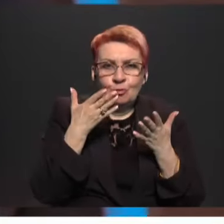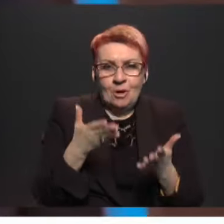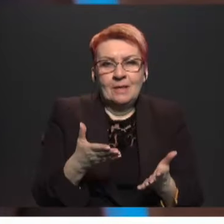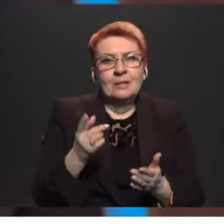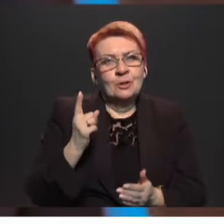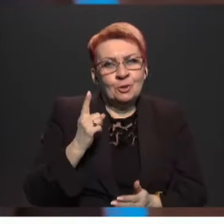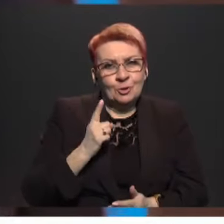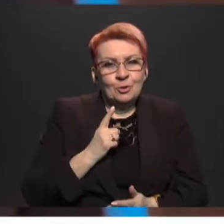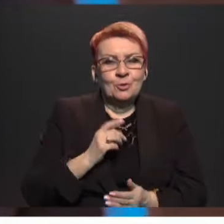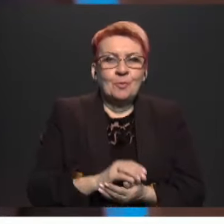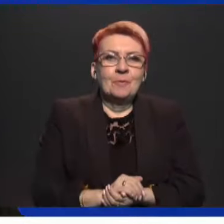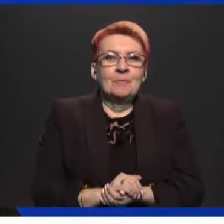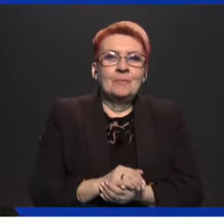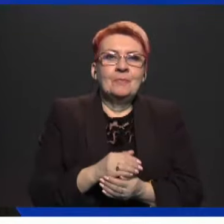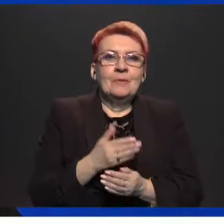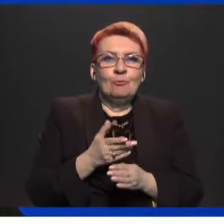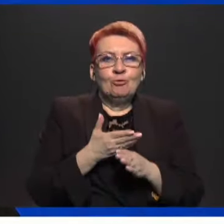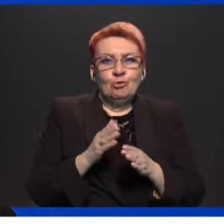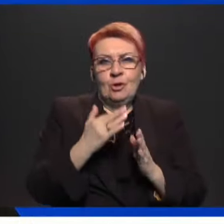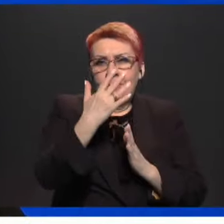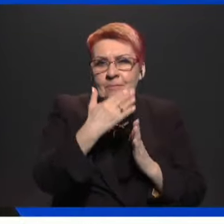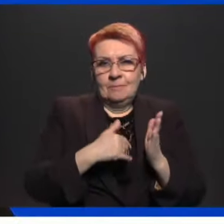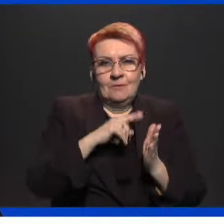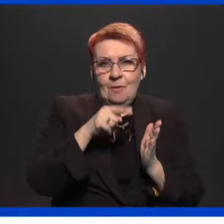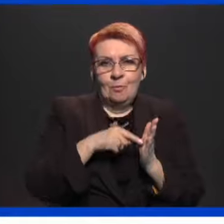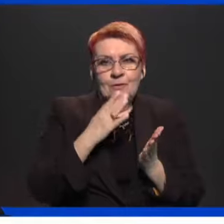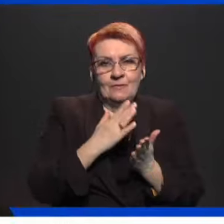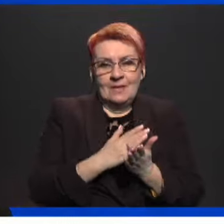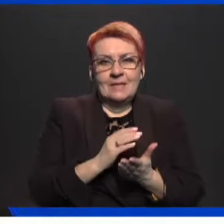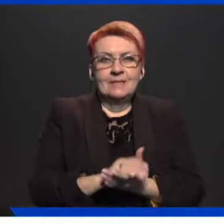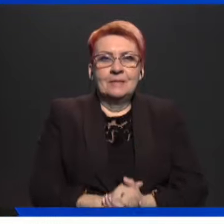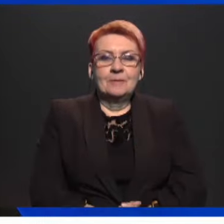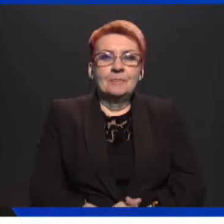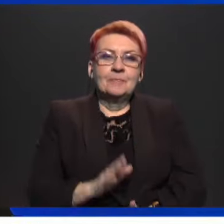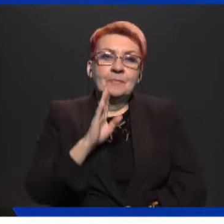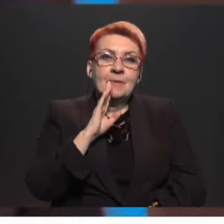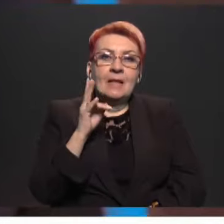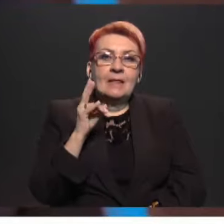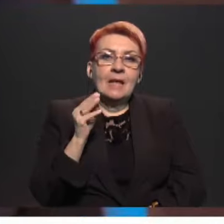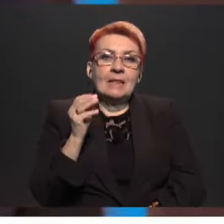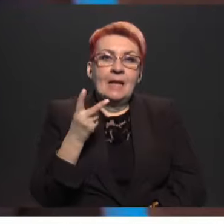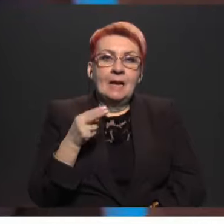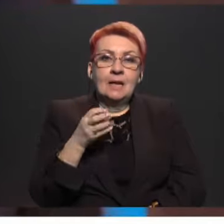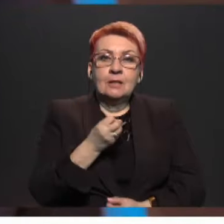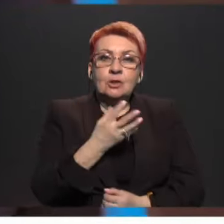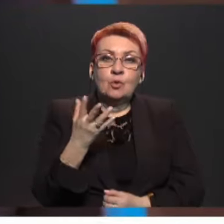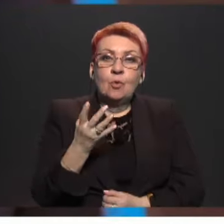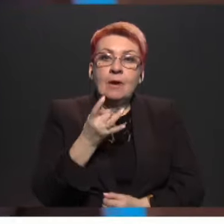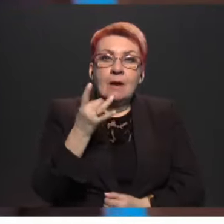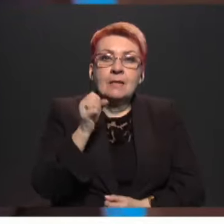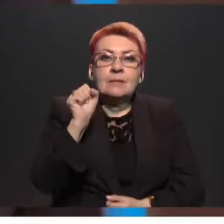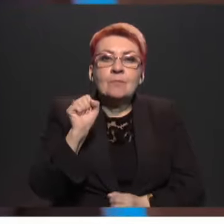8-495-626-8183. Батюшка, часть вопросов уже есть. Давайте прекрасно. Начнем. Давайте. И первый от Натальи. Здравствуйте. Сколько раз можно